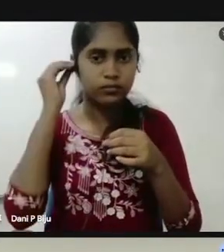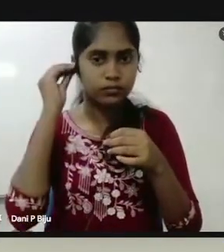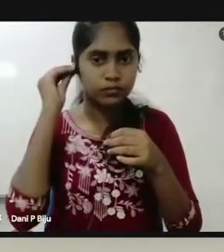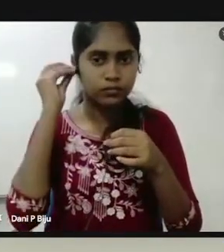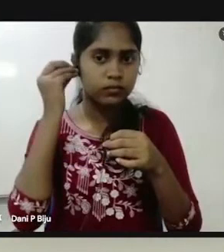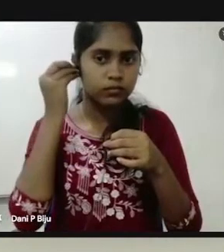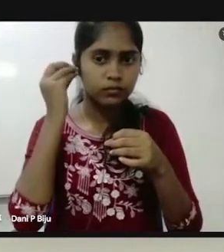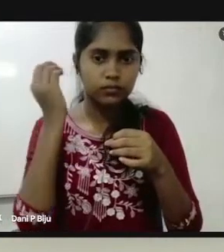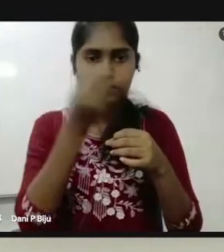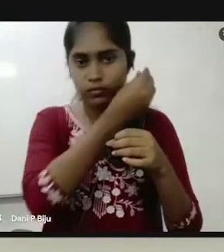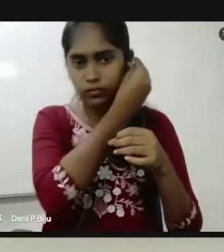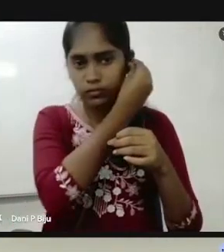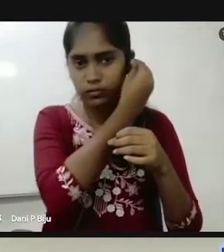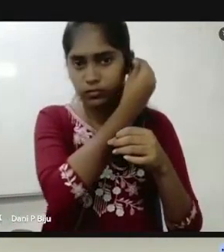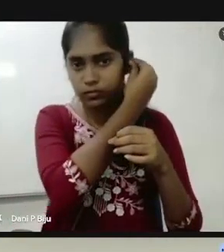കേൾക്കാമോ?